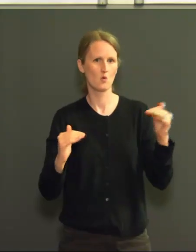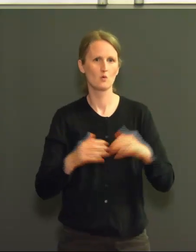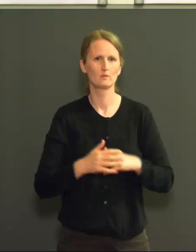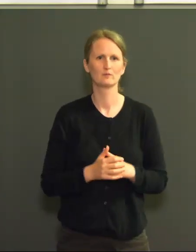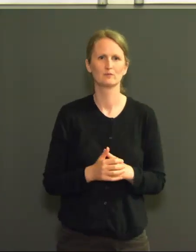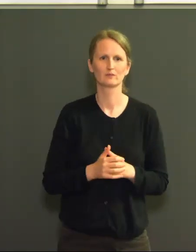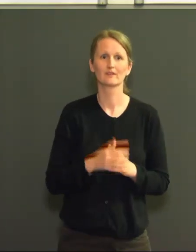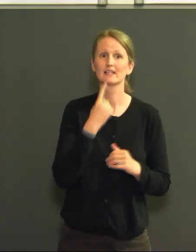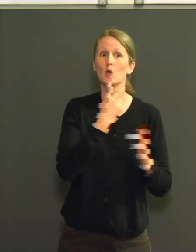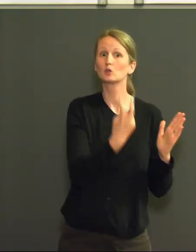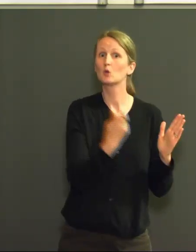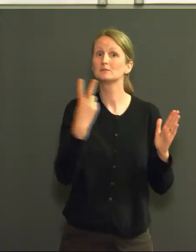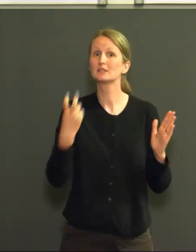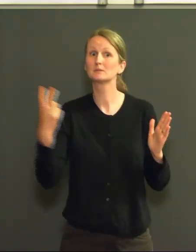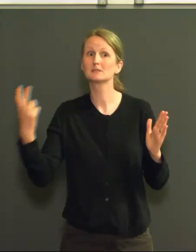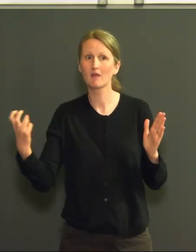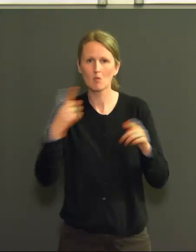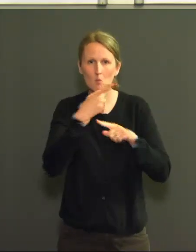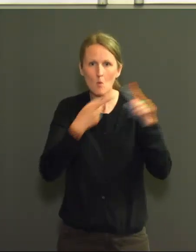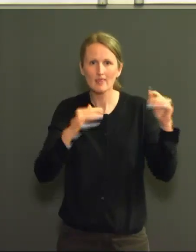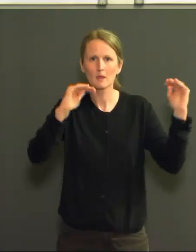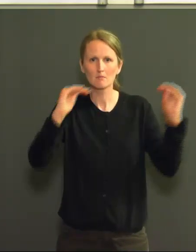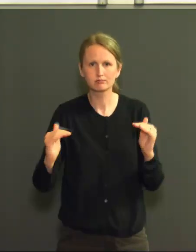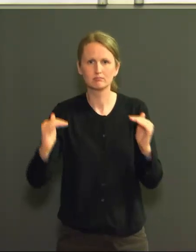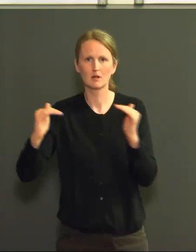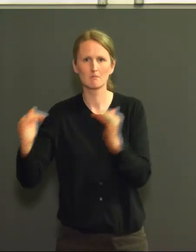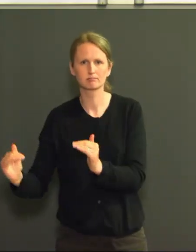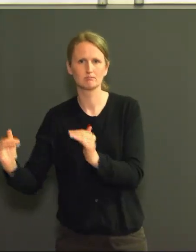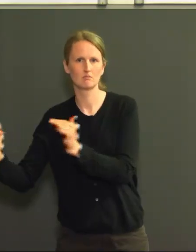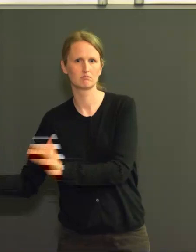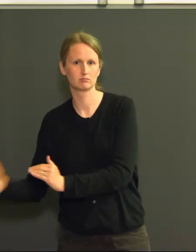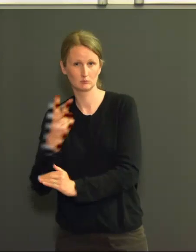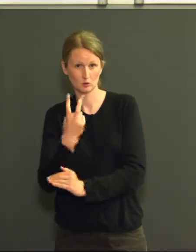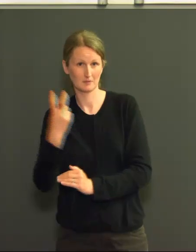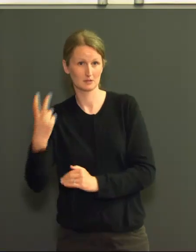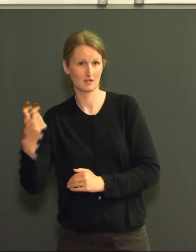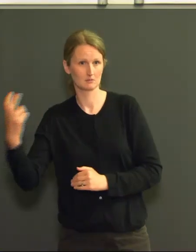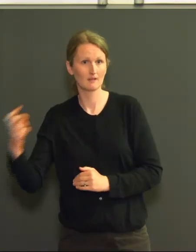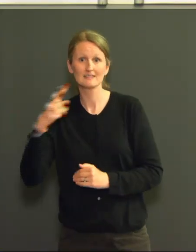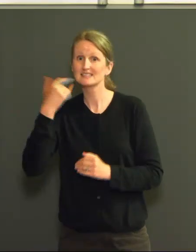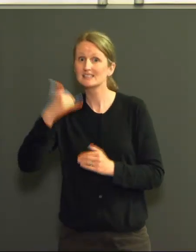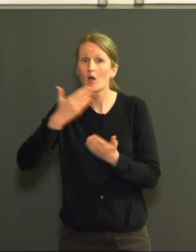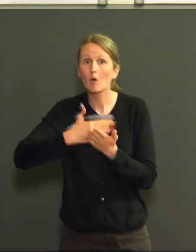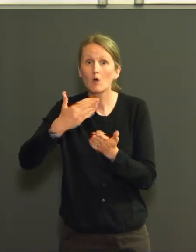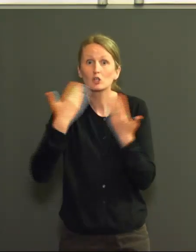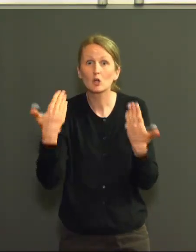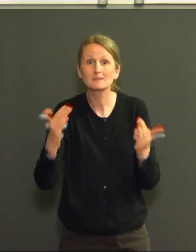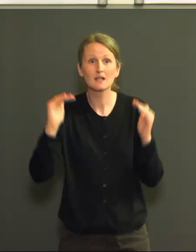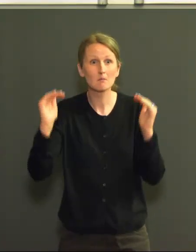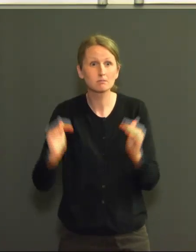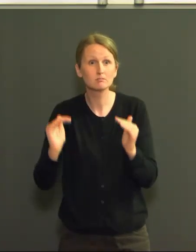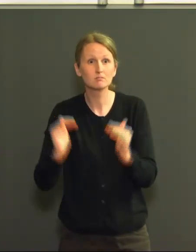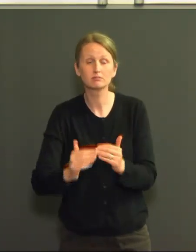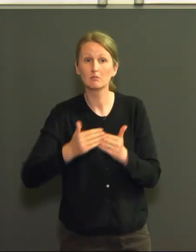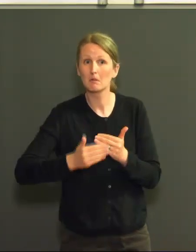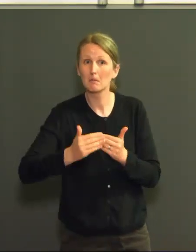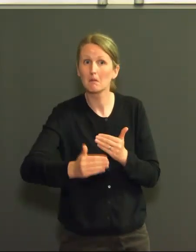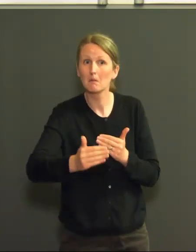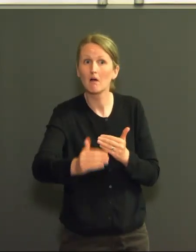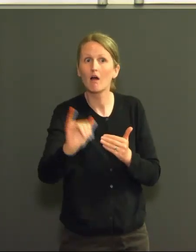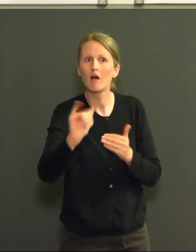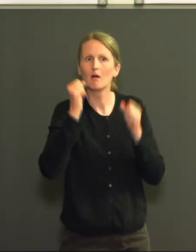jours. À cette vitesse-là, eh bien, on devrait atteindre une moyenne de 75 ou moins de 75 nouvelles